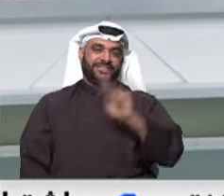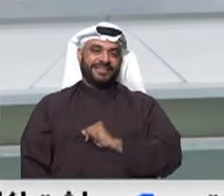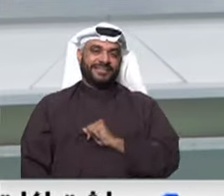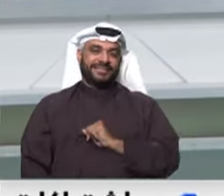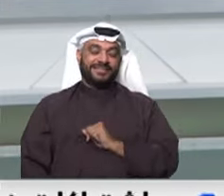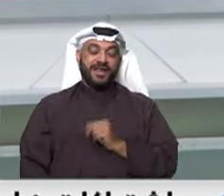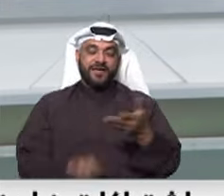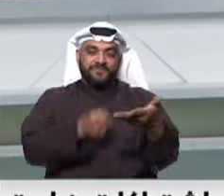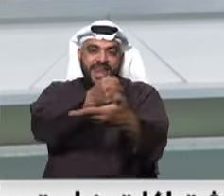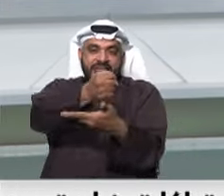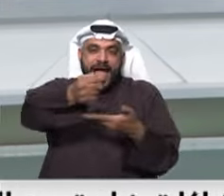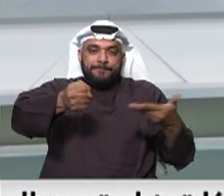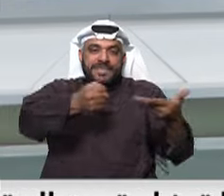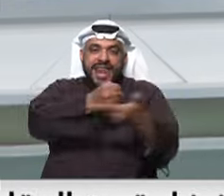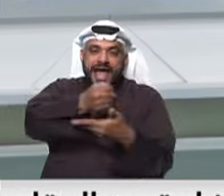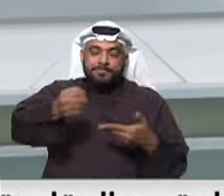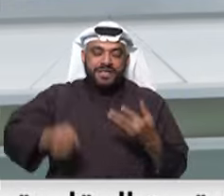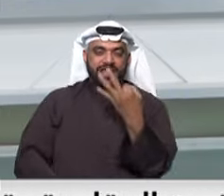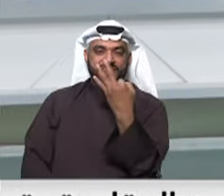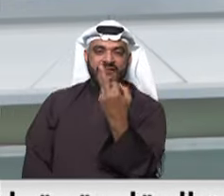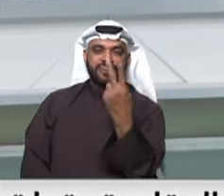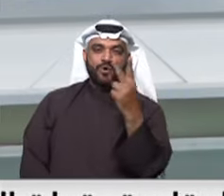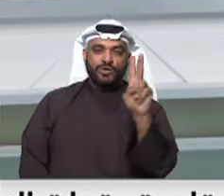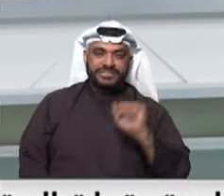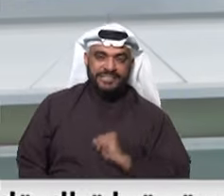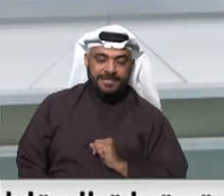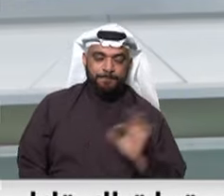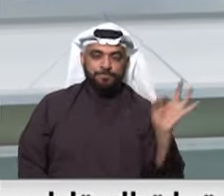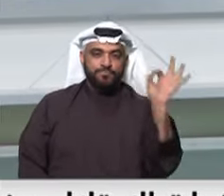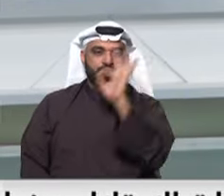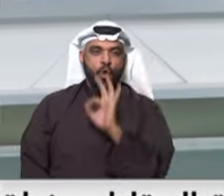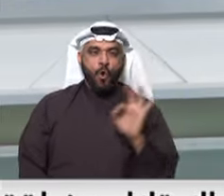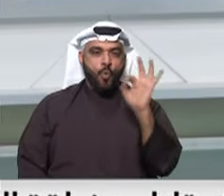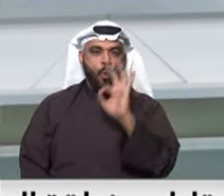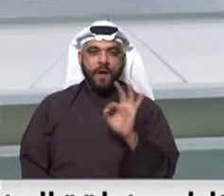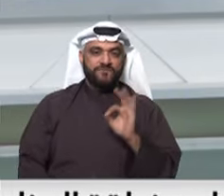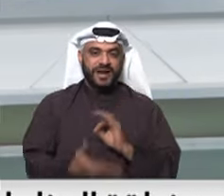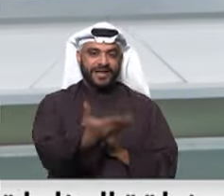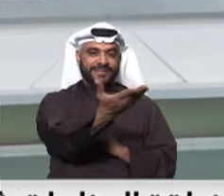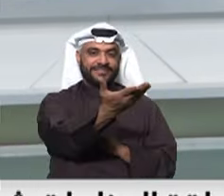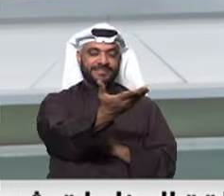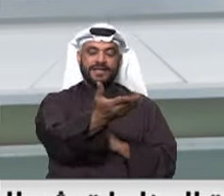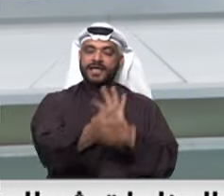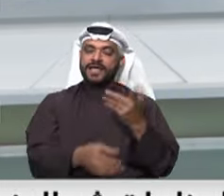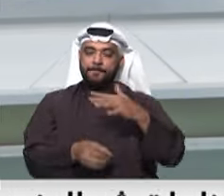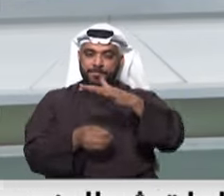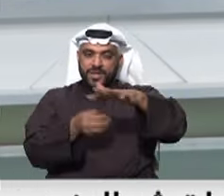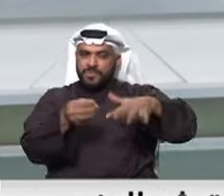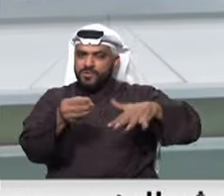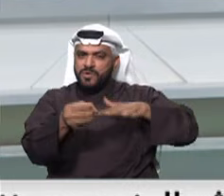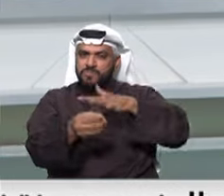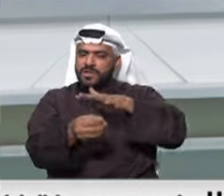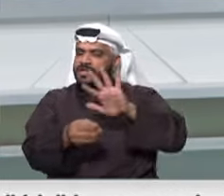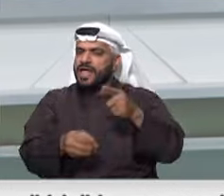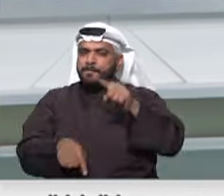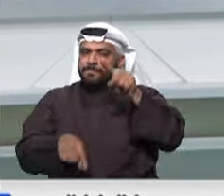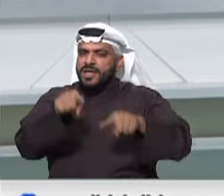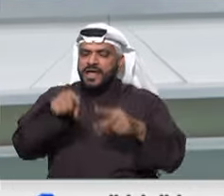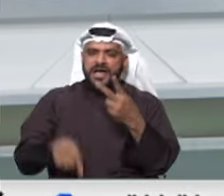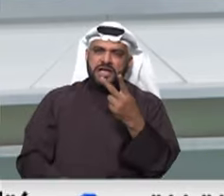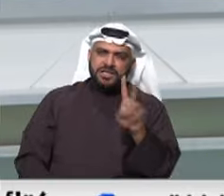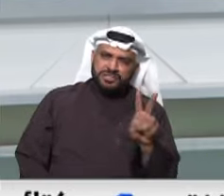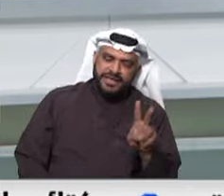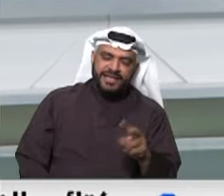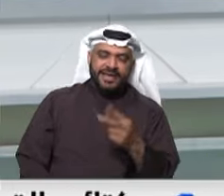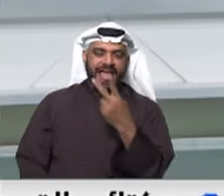شمال البلاد في مزارع العبدلي 23 درجة مئوية، مناطق الساحلية والجزر الكويتية متفاوتة ما بين 20